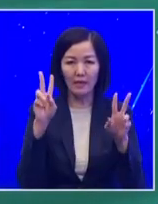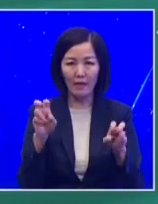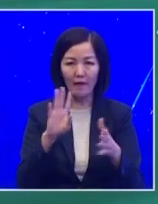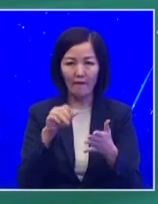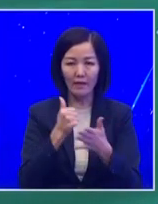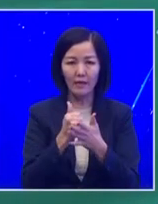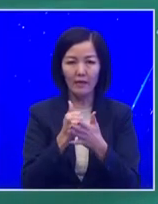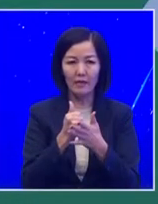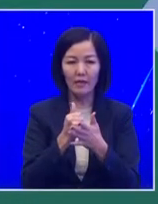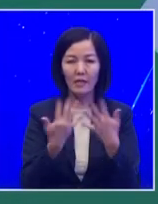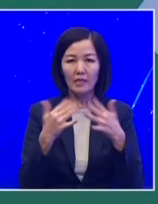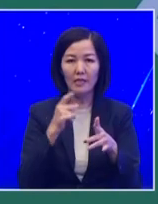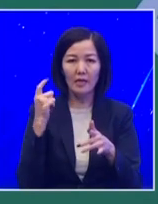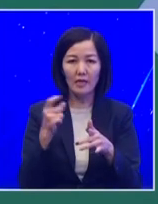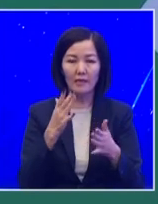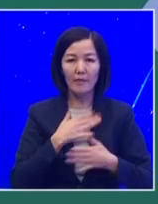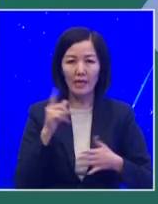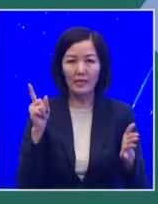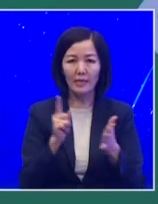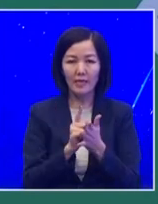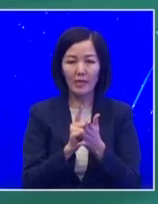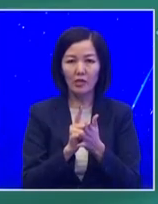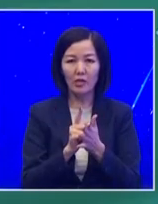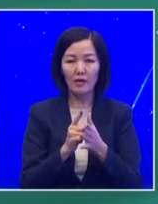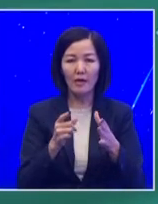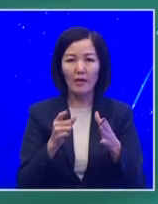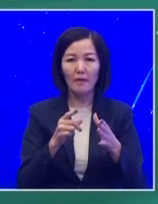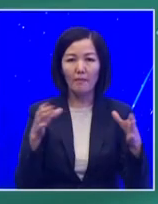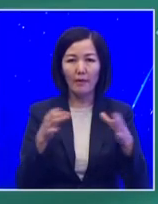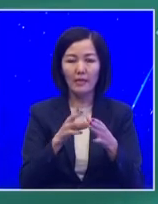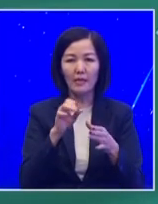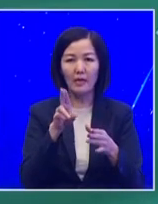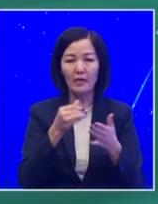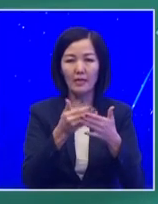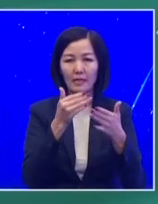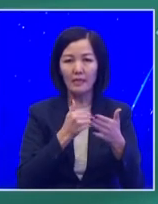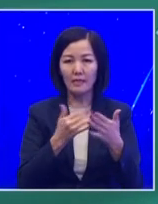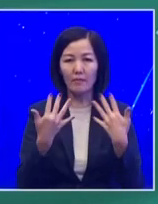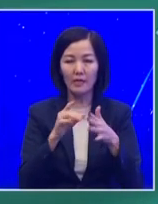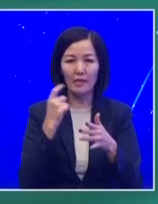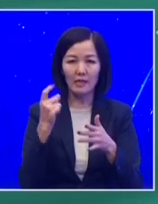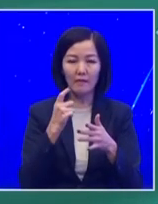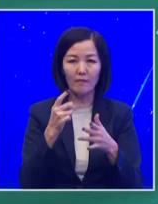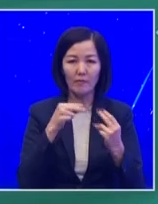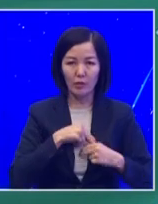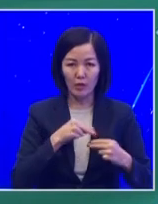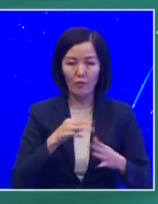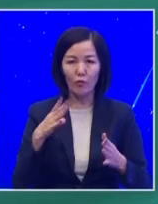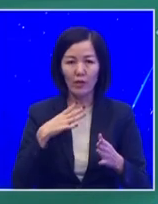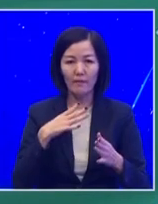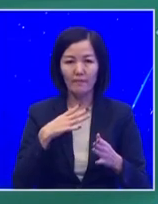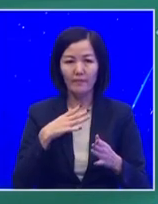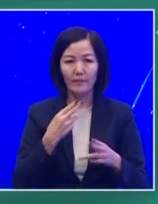я отвечаю за сельское хозяйство. И моя задача в партии «Адал» – это я и ранее занимался сельским хозяйством, но теперь это